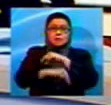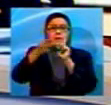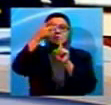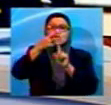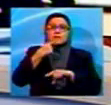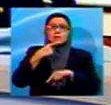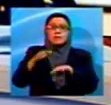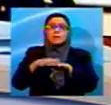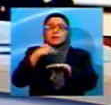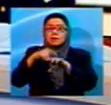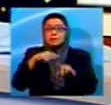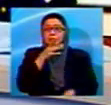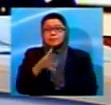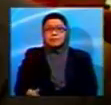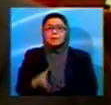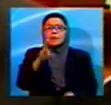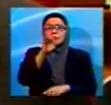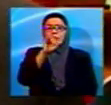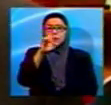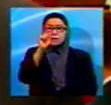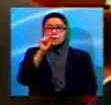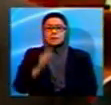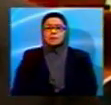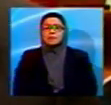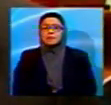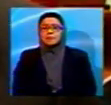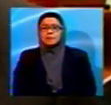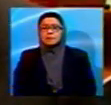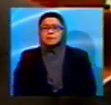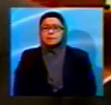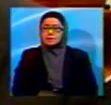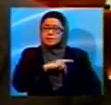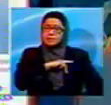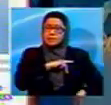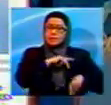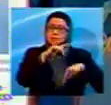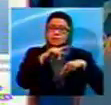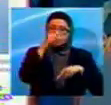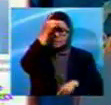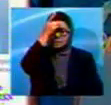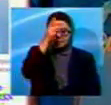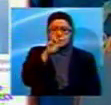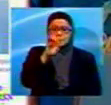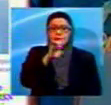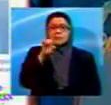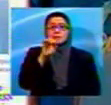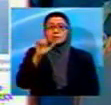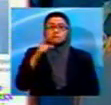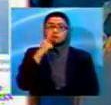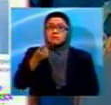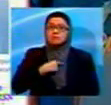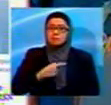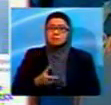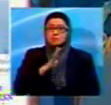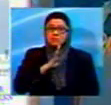nenek rasis akhlak dan Datuk Seri Rizal mikan menjelaskan beliau sanggup berdepan